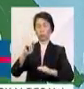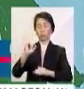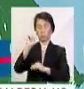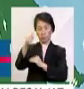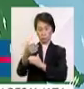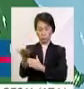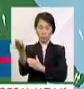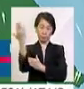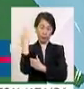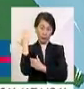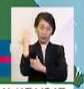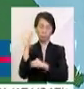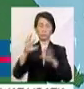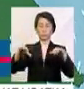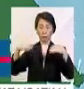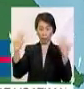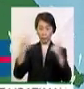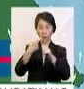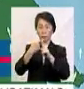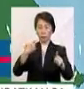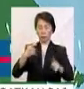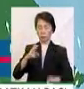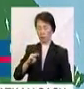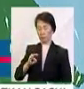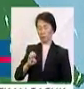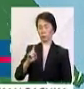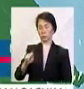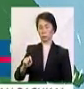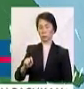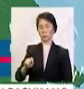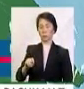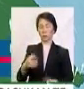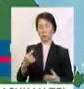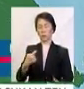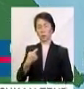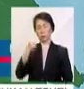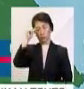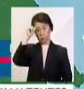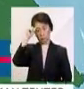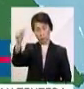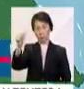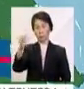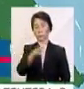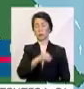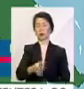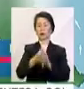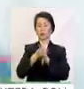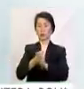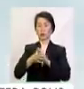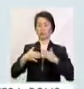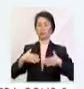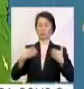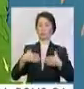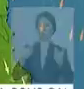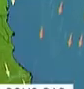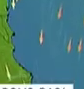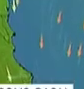pagi esok. Sekian dahulu dari Jabatan Meteorologi Malaysia. Saya Atikah Marzia. Assalamualaikum dan salam sejahtera.